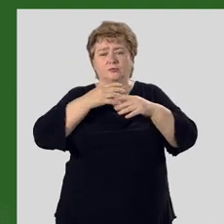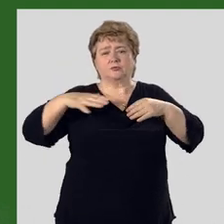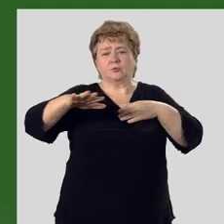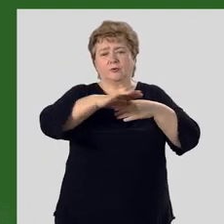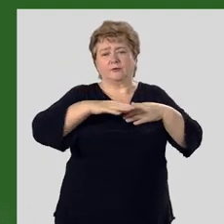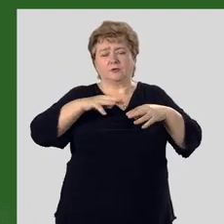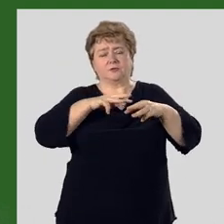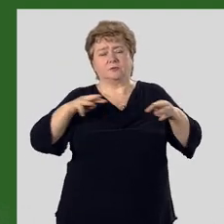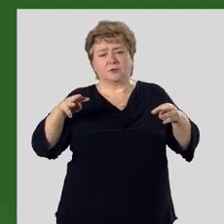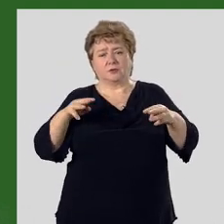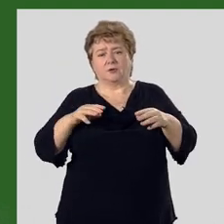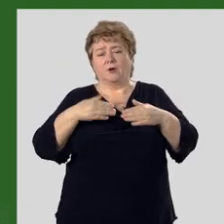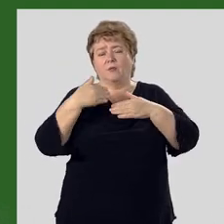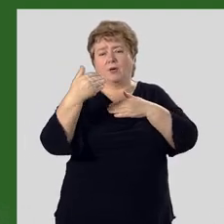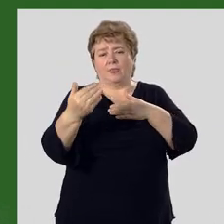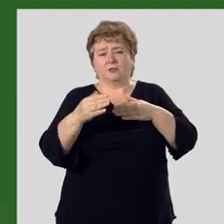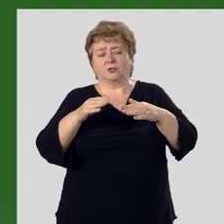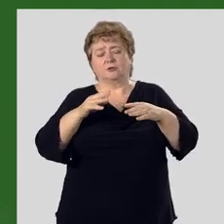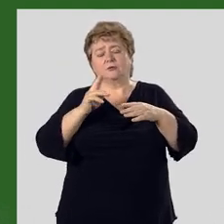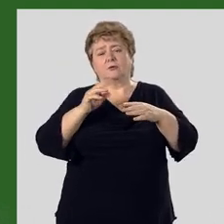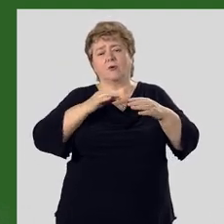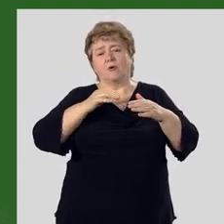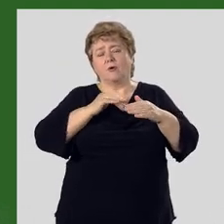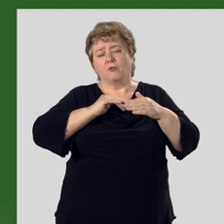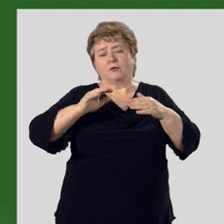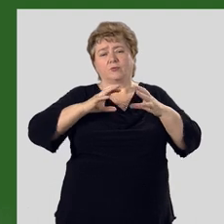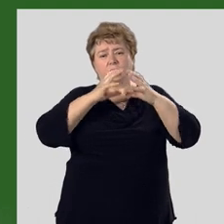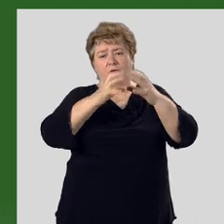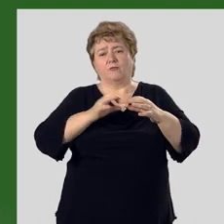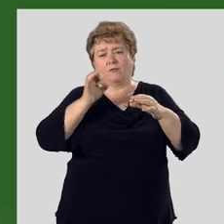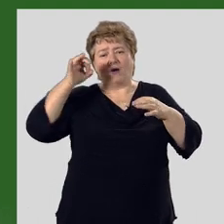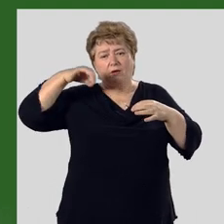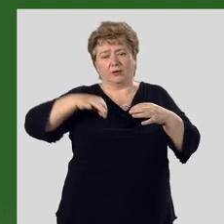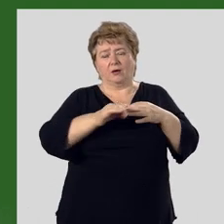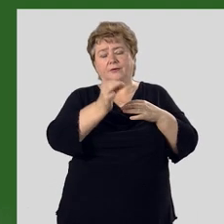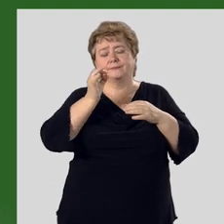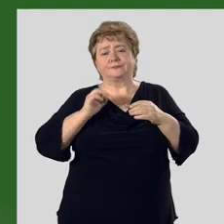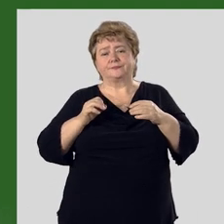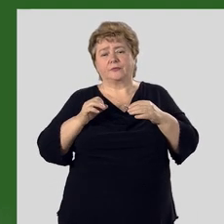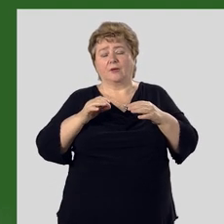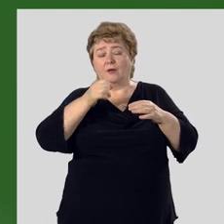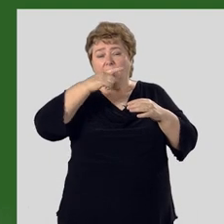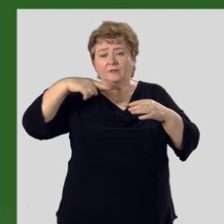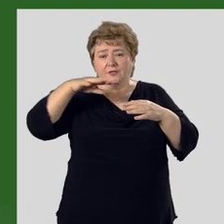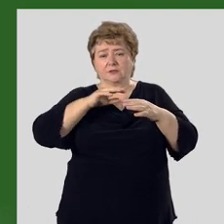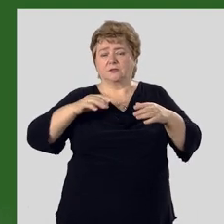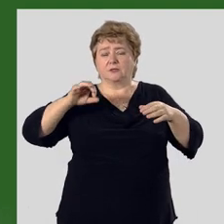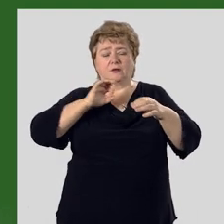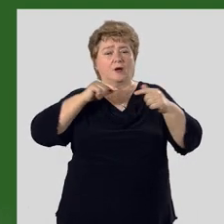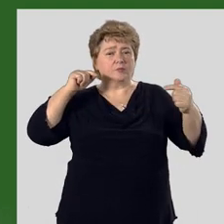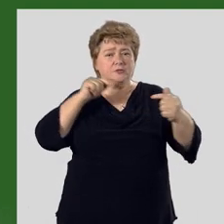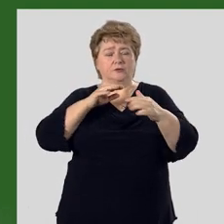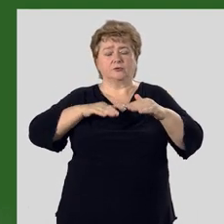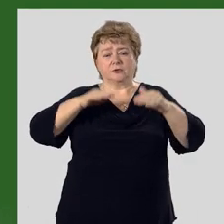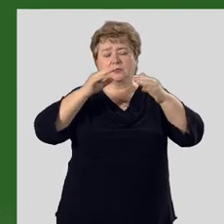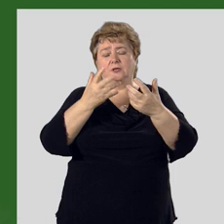поверхности в метрах по отношению к уровню мирового океана. В России абсолютная